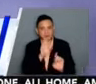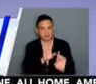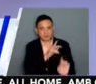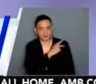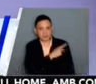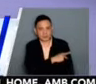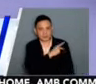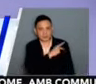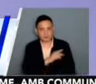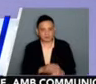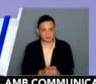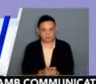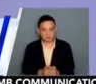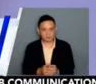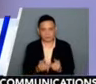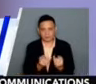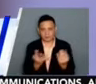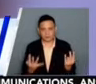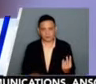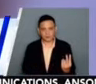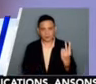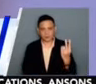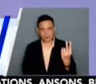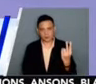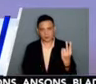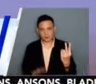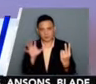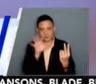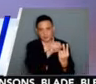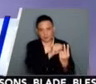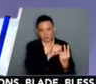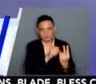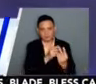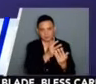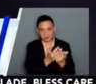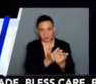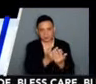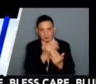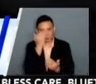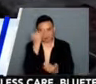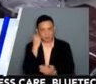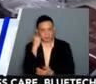dalawang inarestong tauhan ng dialysis center sa reklamong paglibag sa Philippine Pharmacy Act.